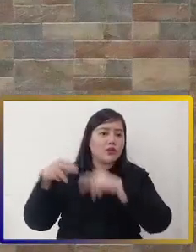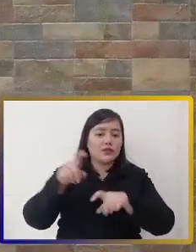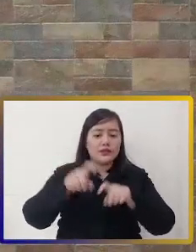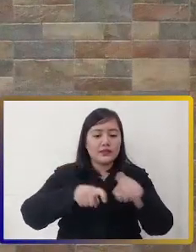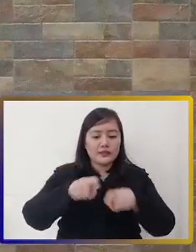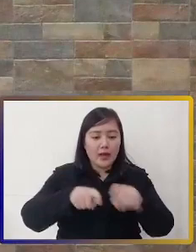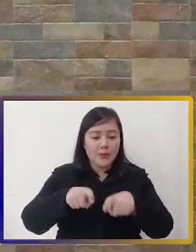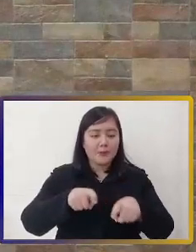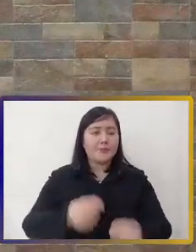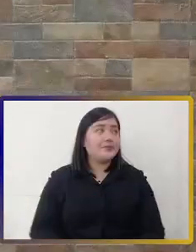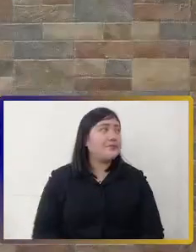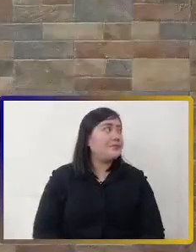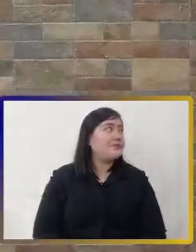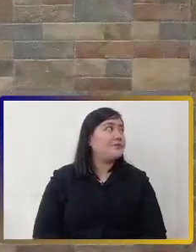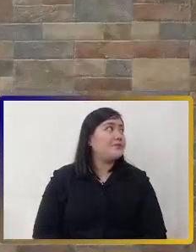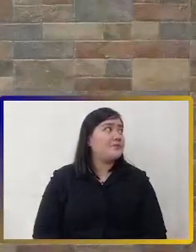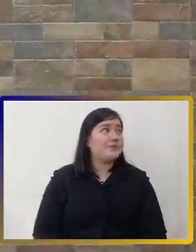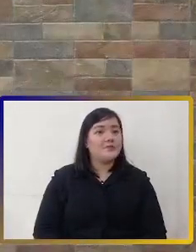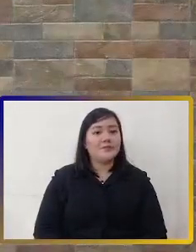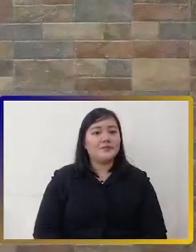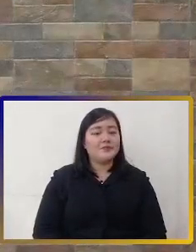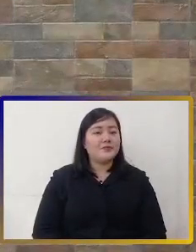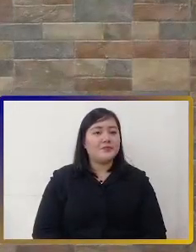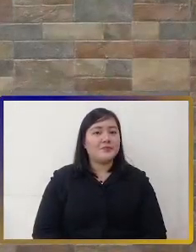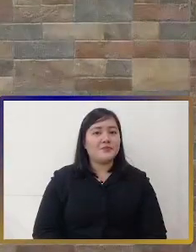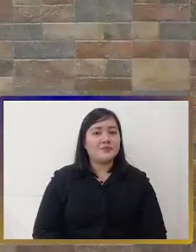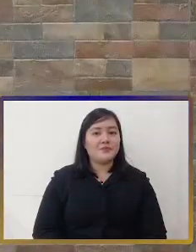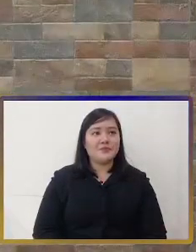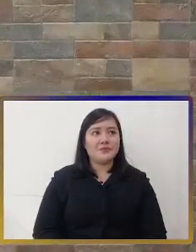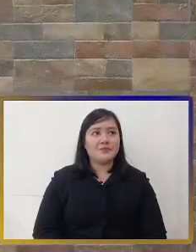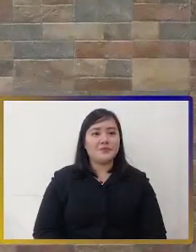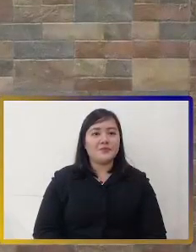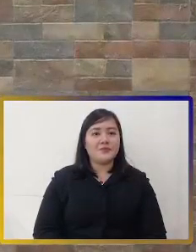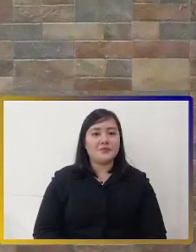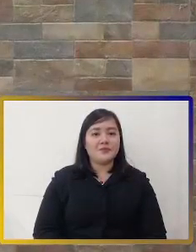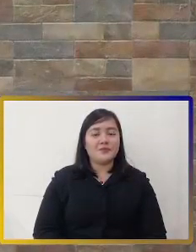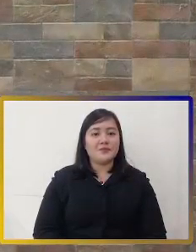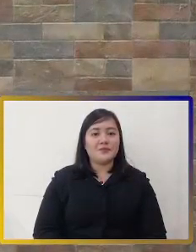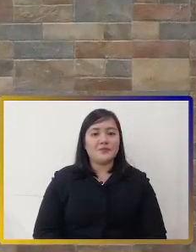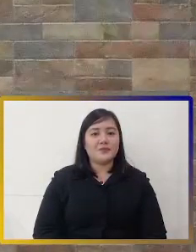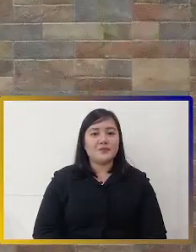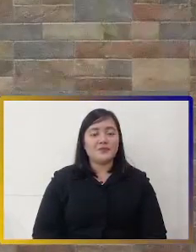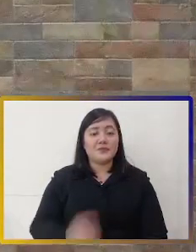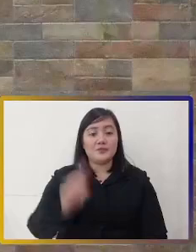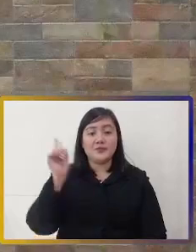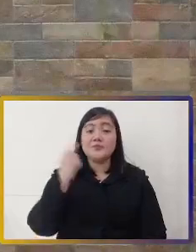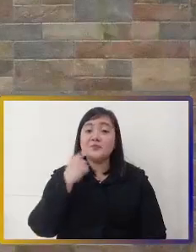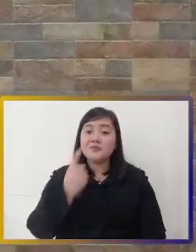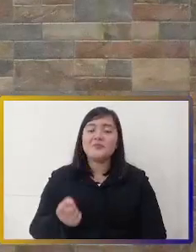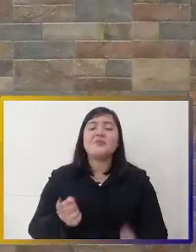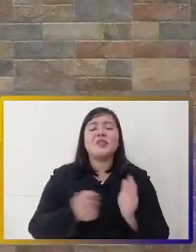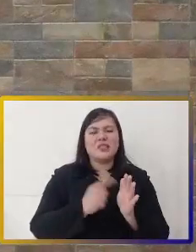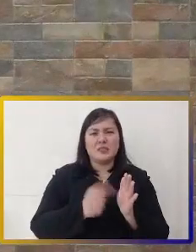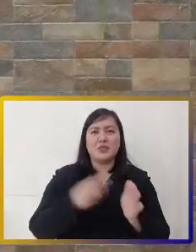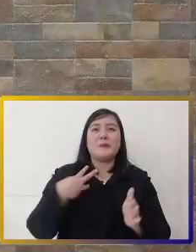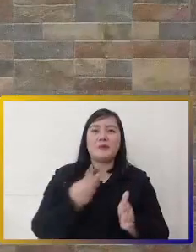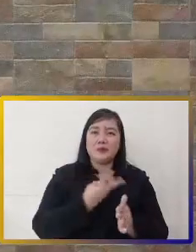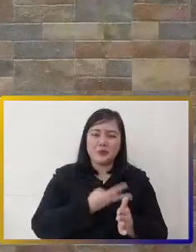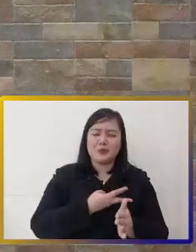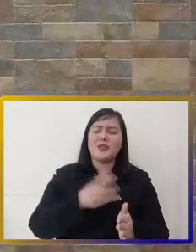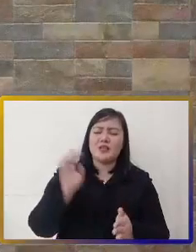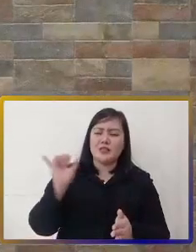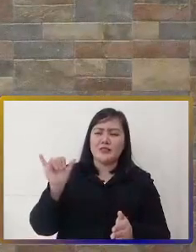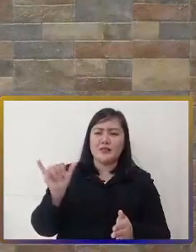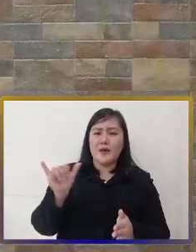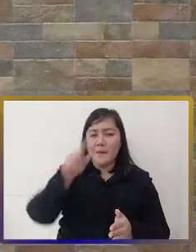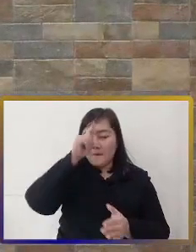ito. Akala natin, talagang naniniwala tayong mga Baptist na tayong simbahan. Pero hindi natin alam, let's admit it, brethren, na hindi natin